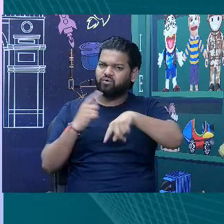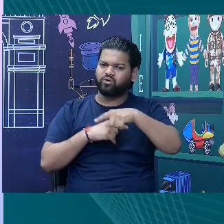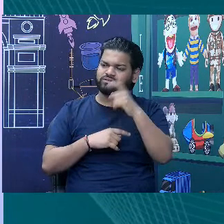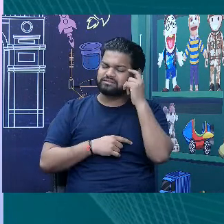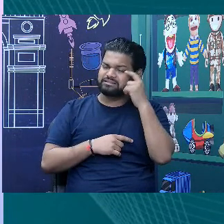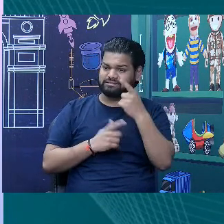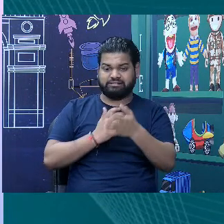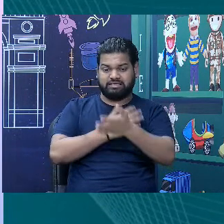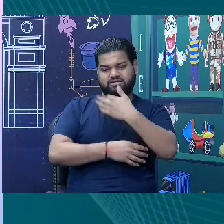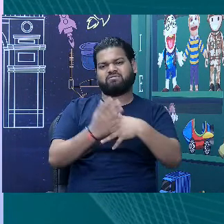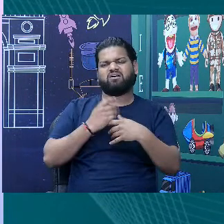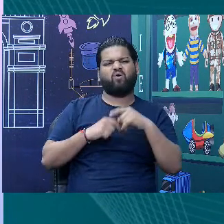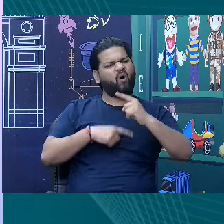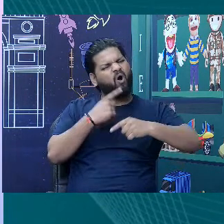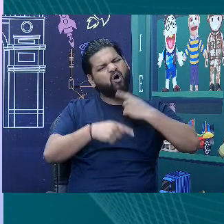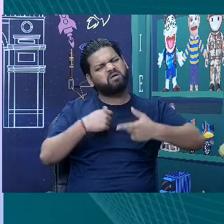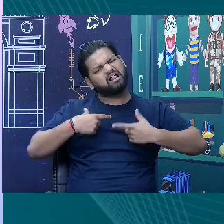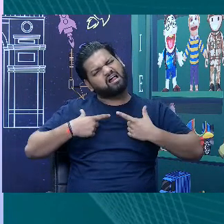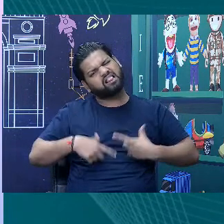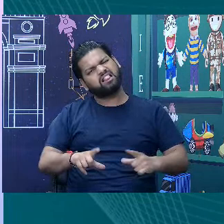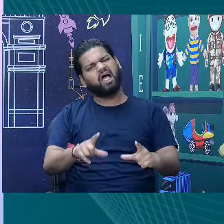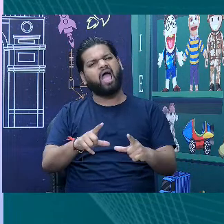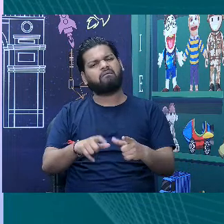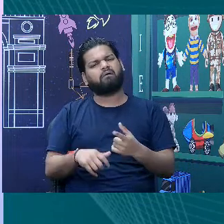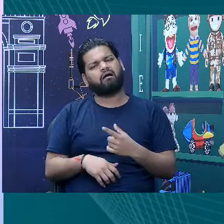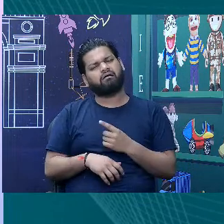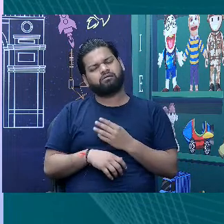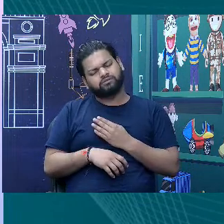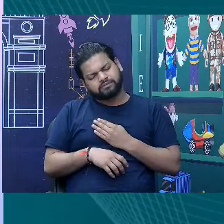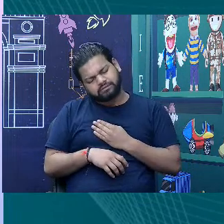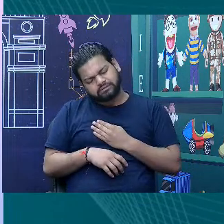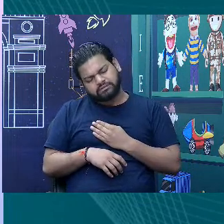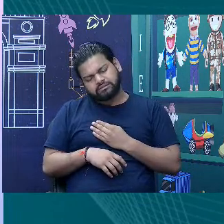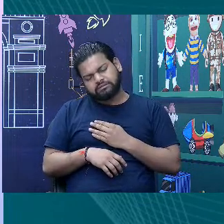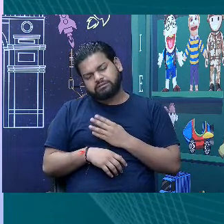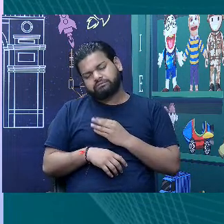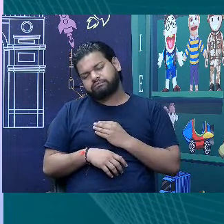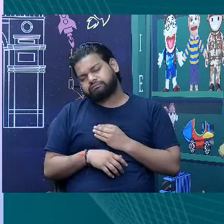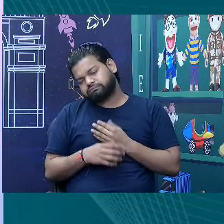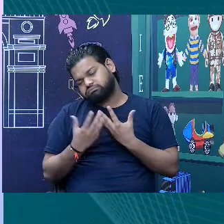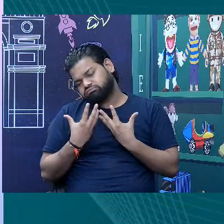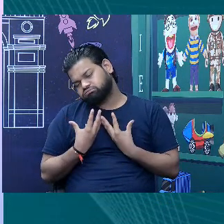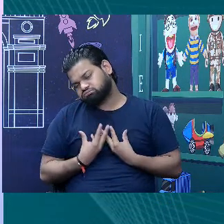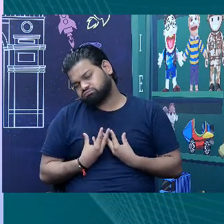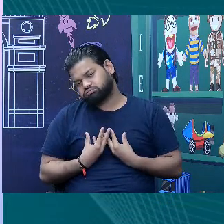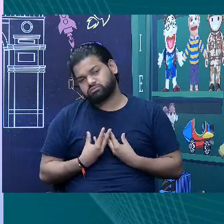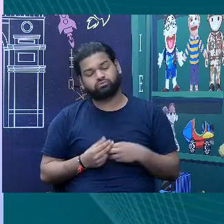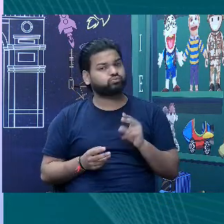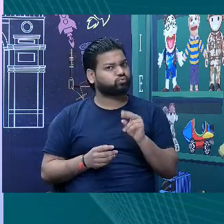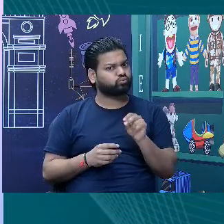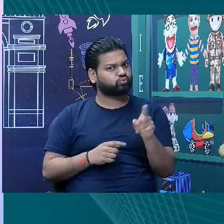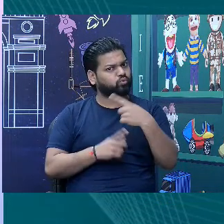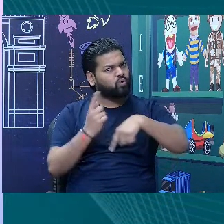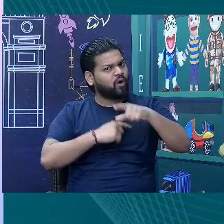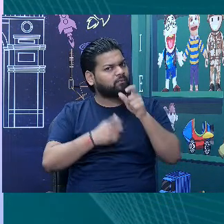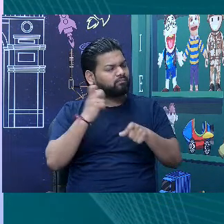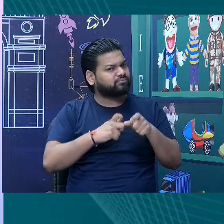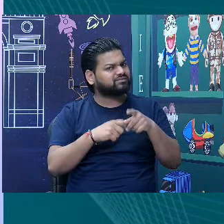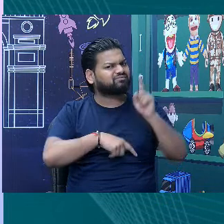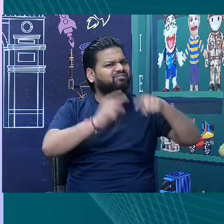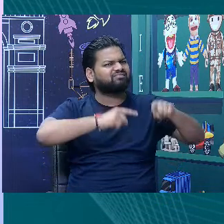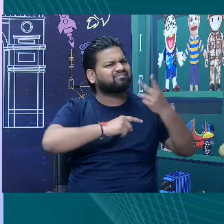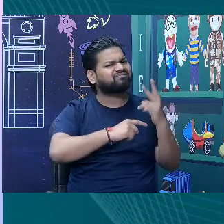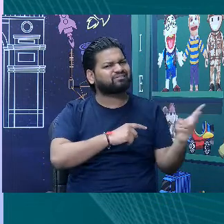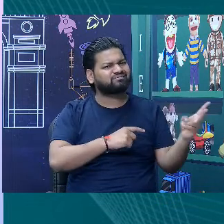कांगा उनसे पूछते हैं कि क्या मैंने आपको अपने इस विजिट से डिस्टर्ब तो नहीं किया, और वो कहते हैं हाँ ऑफ कोर्स डिस्टर्ब किया।